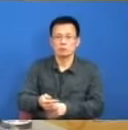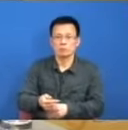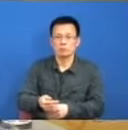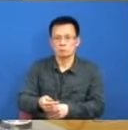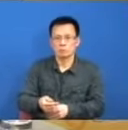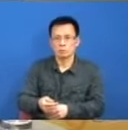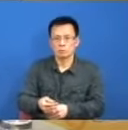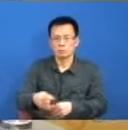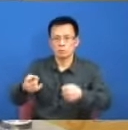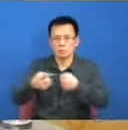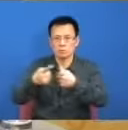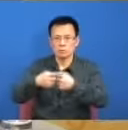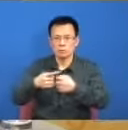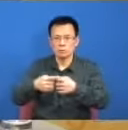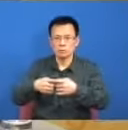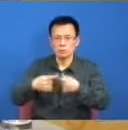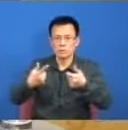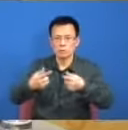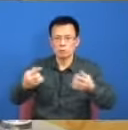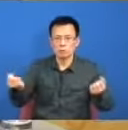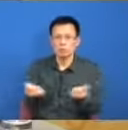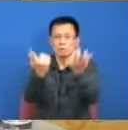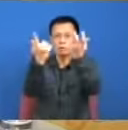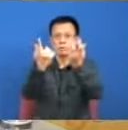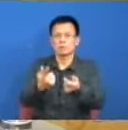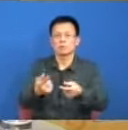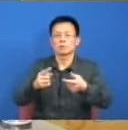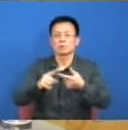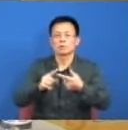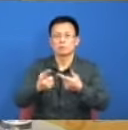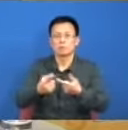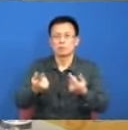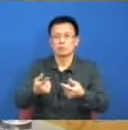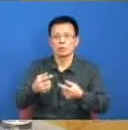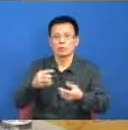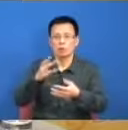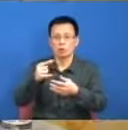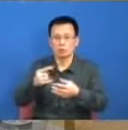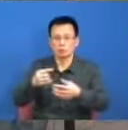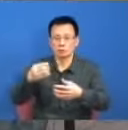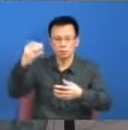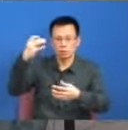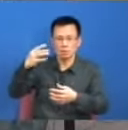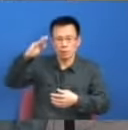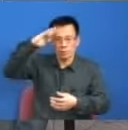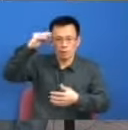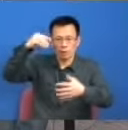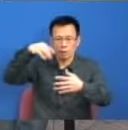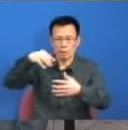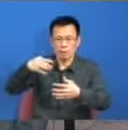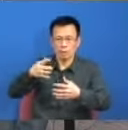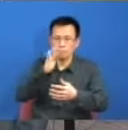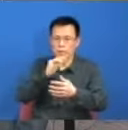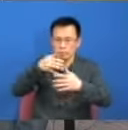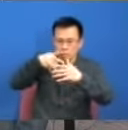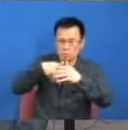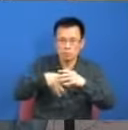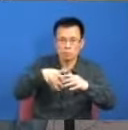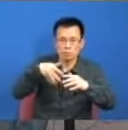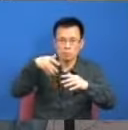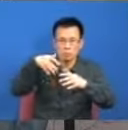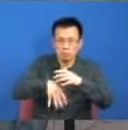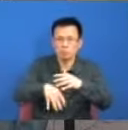第一次的激烈衝突之後就是這樣的樣子所以就令到所有人即是令到警察可以在裡面布防 所以我們看到呢就有其他這個就我相信這個